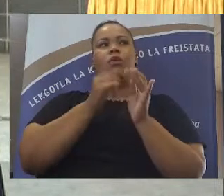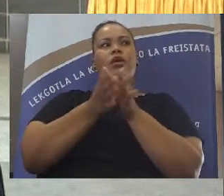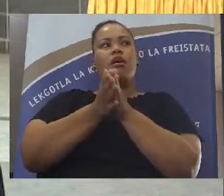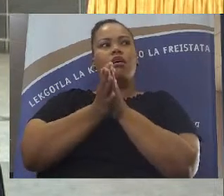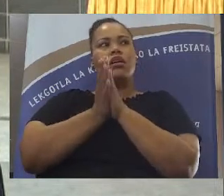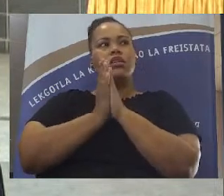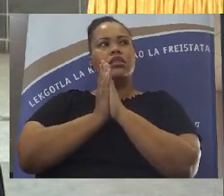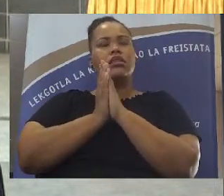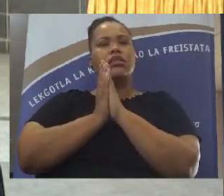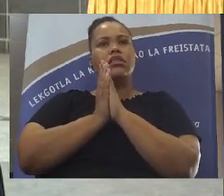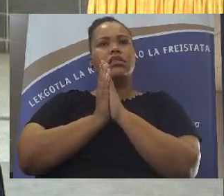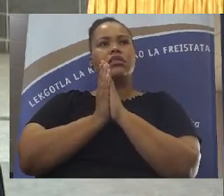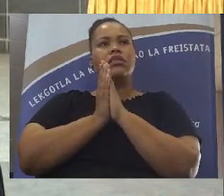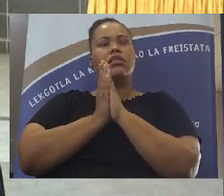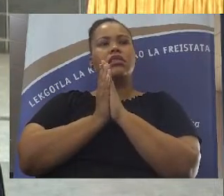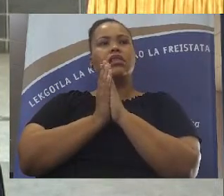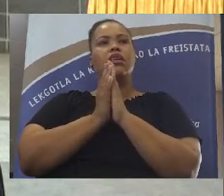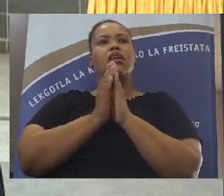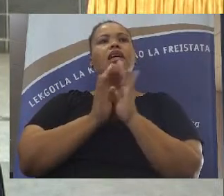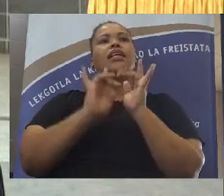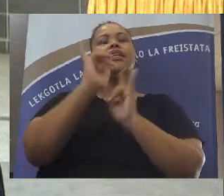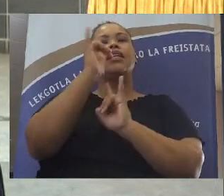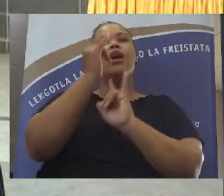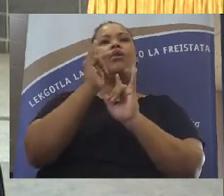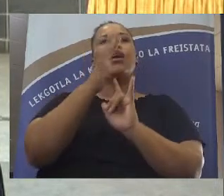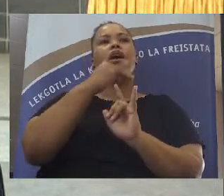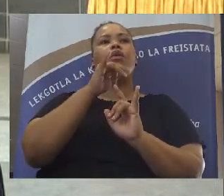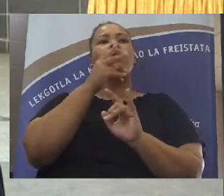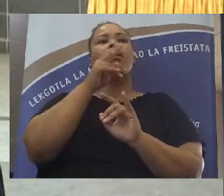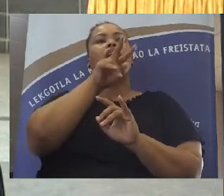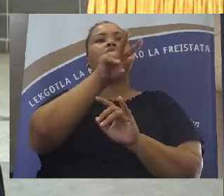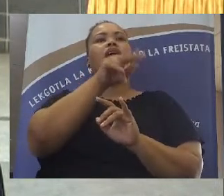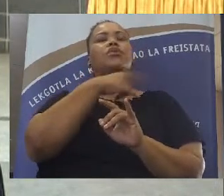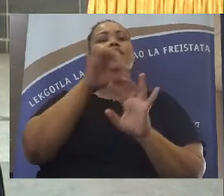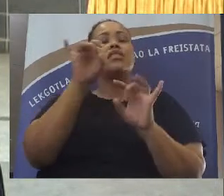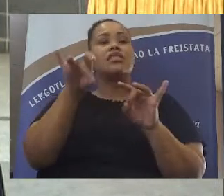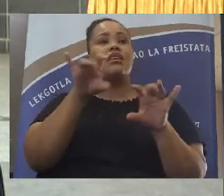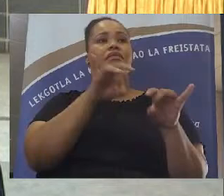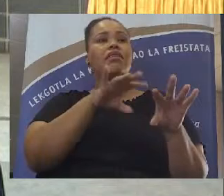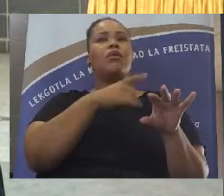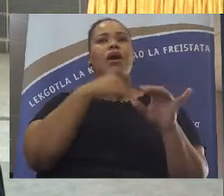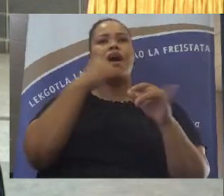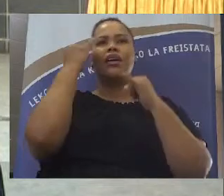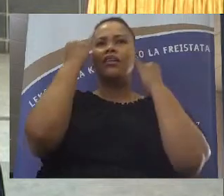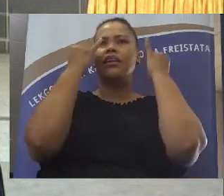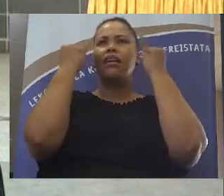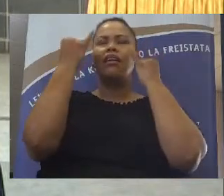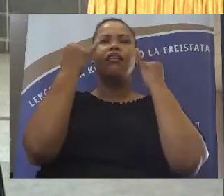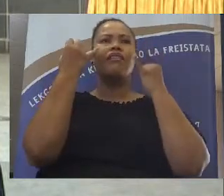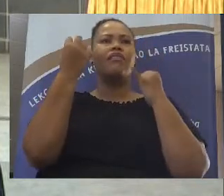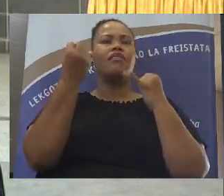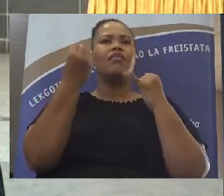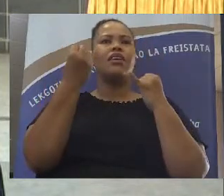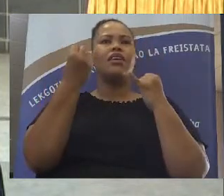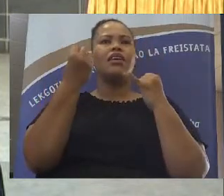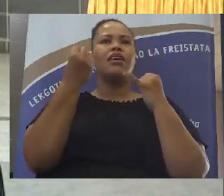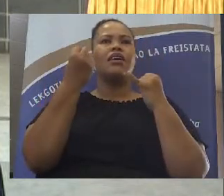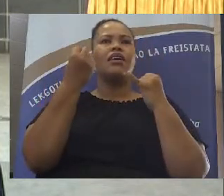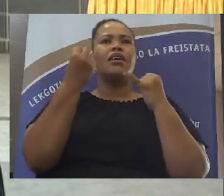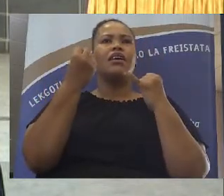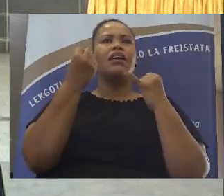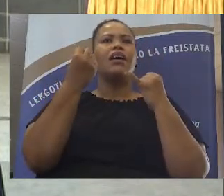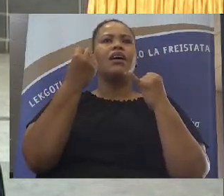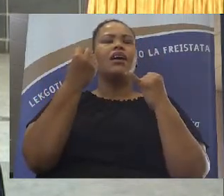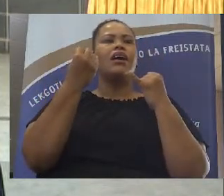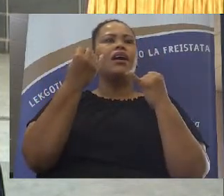asseblief, kyk na ons aan Oppermans, dit gaan nie lekker nie. Ons sit met idees, ons kan nie voor almal praat, ek het nie die